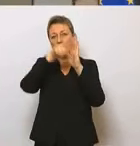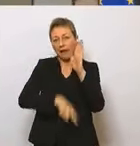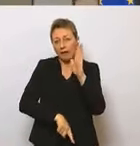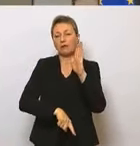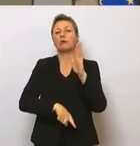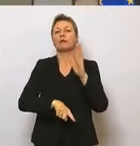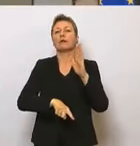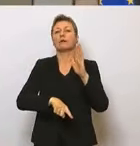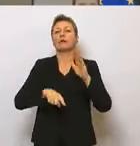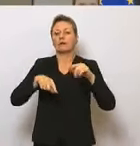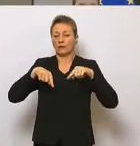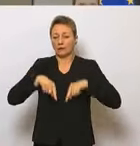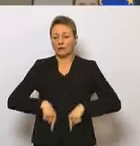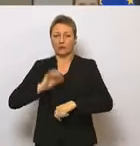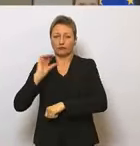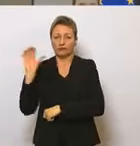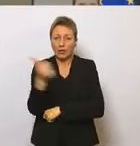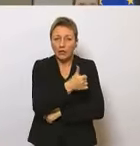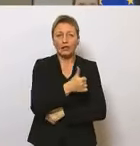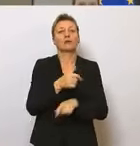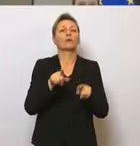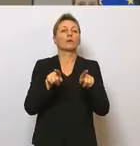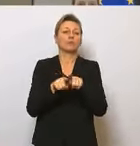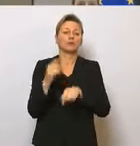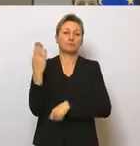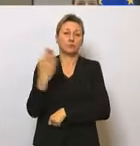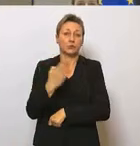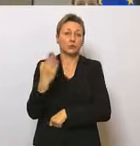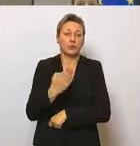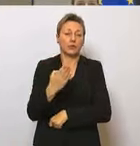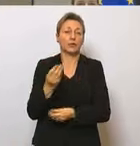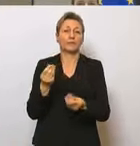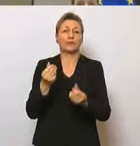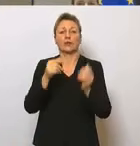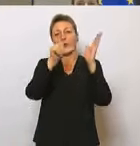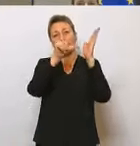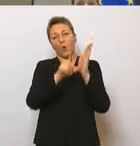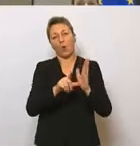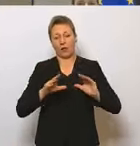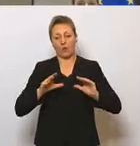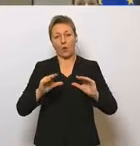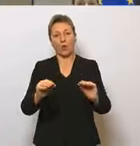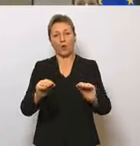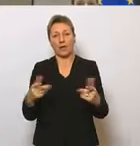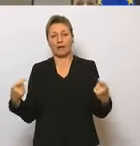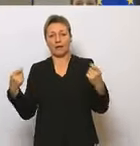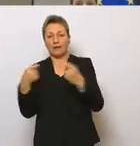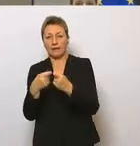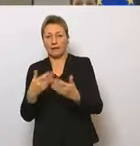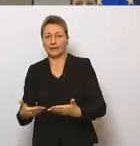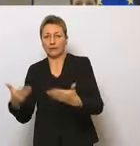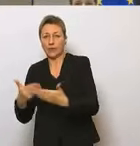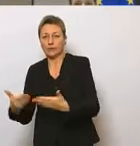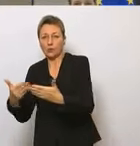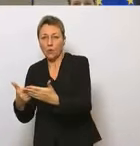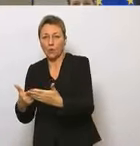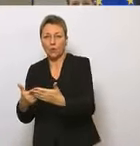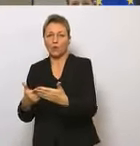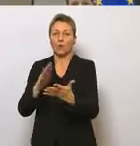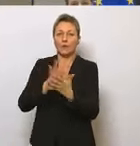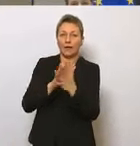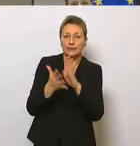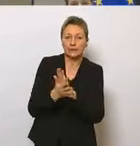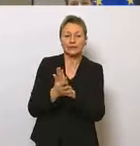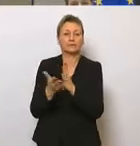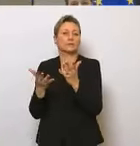certaine possibilité de fixer la loi concrète avec des cas et des pratiques concrètes, on